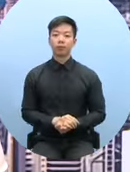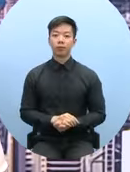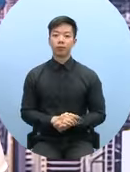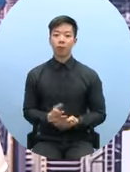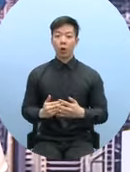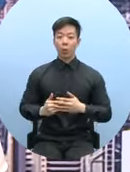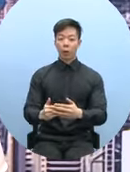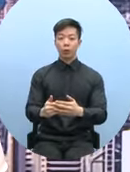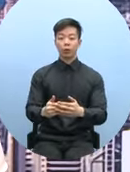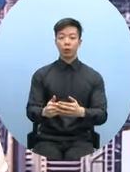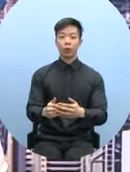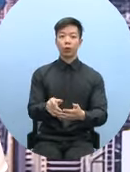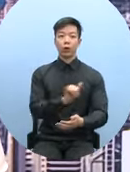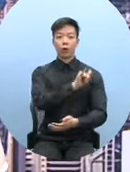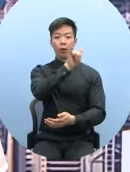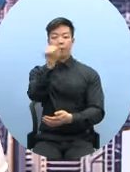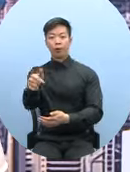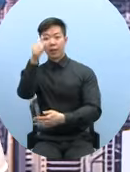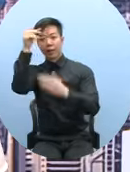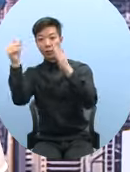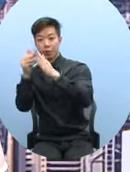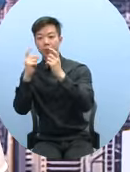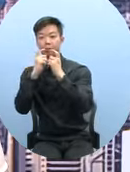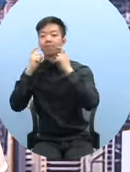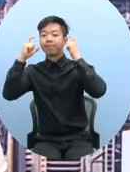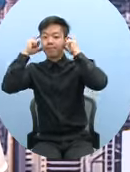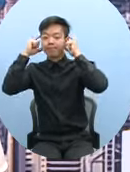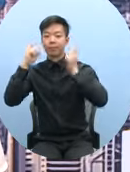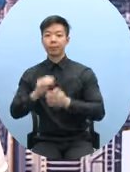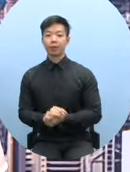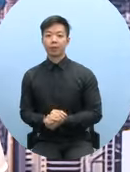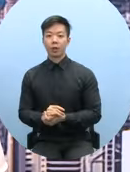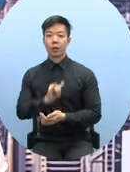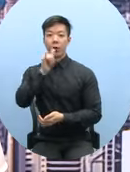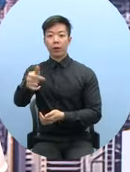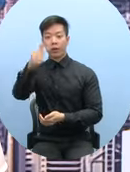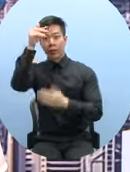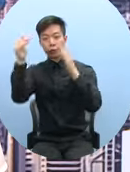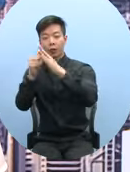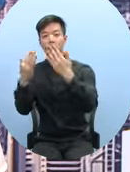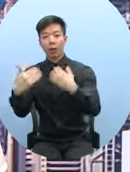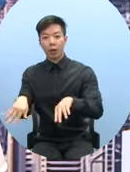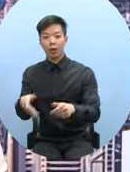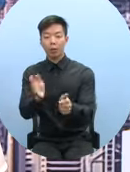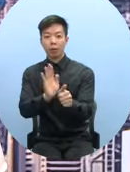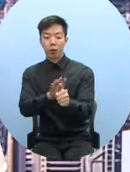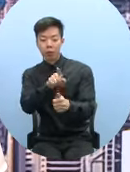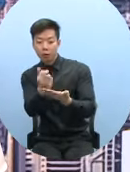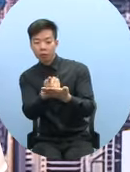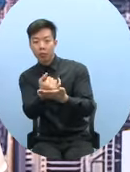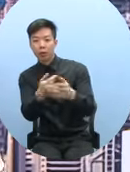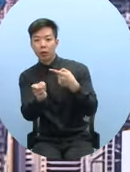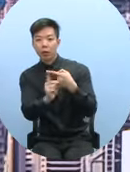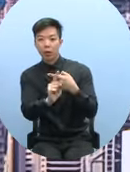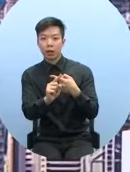嘅。而孕婦咧送往醫院嘅期間咧，亦都會佩戴翻口罩。抵達醫院之後咧，院方亦都會幫佢哋咧進行